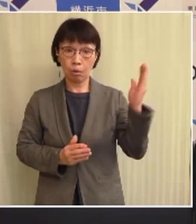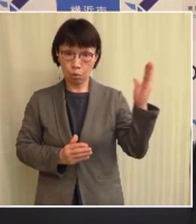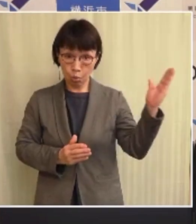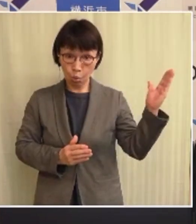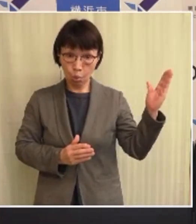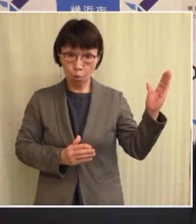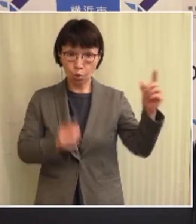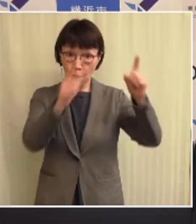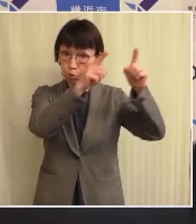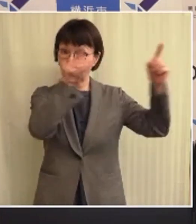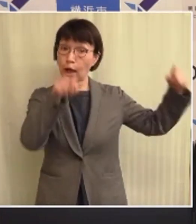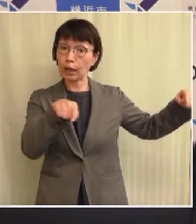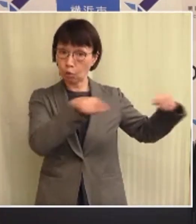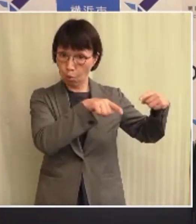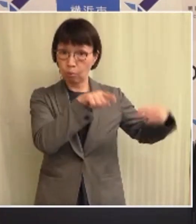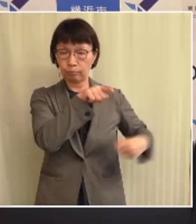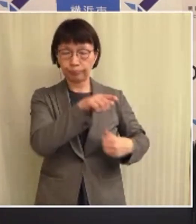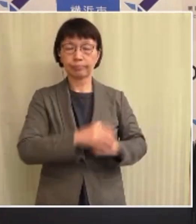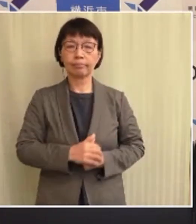ですね、